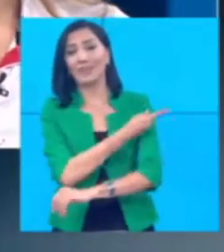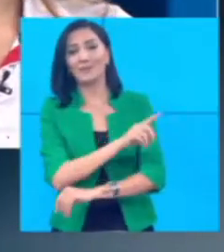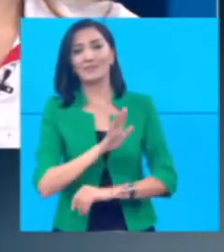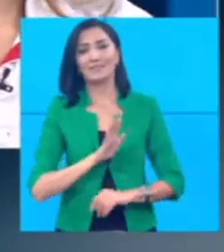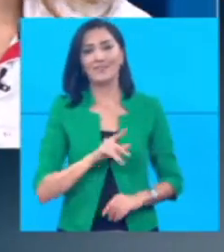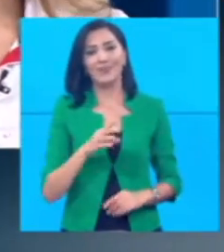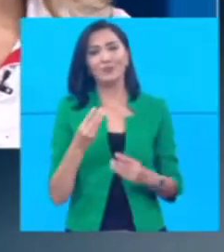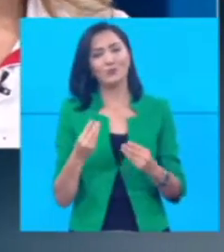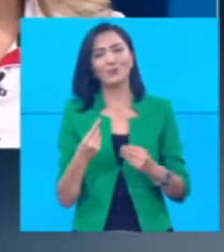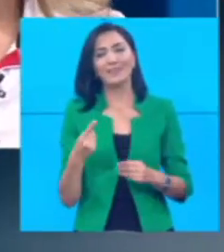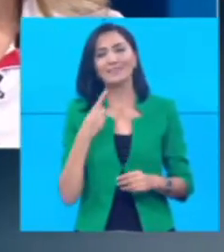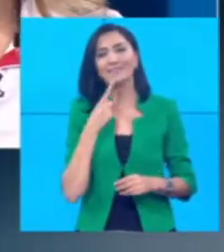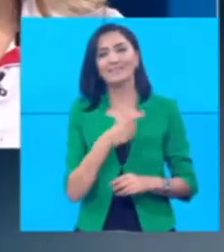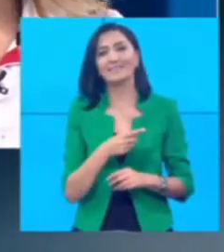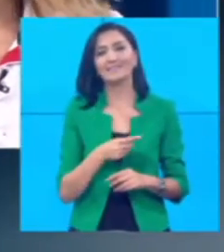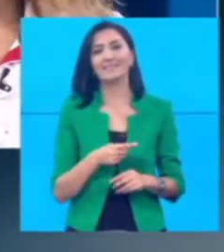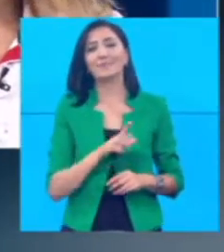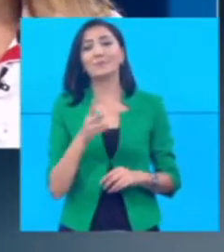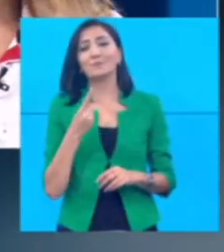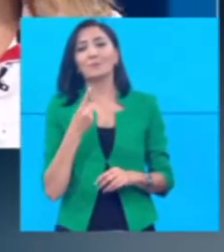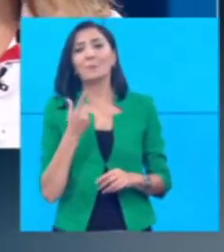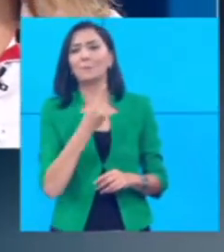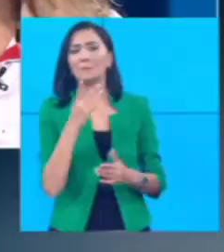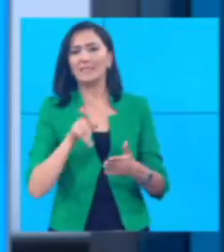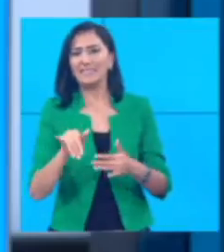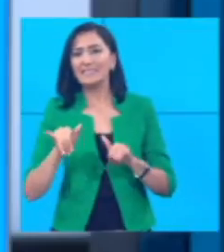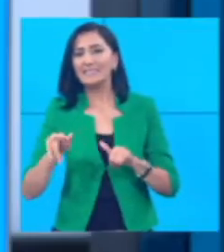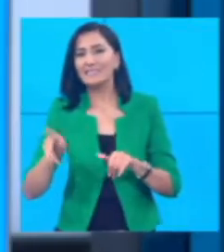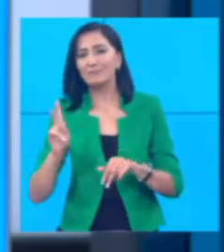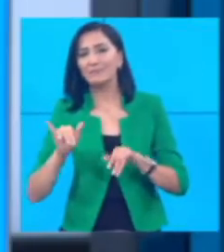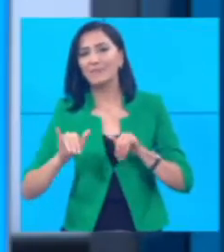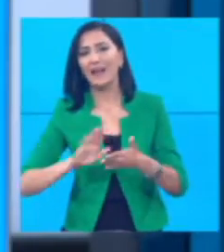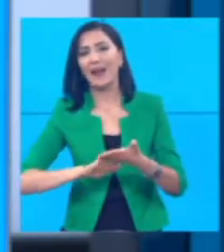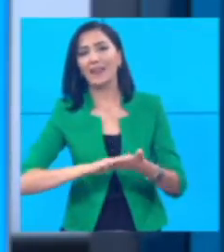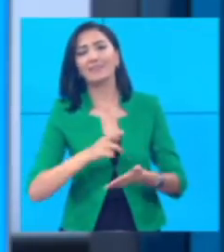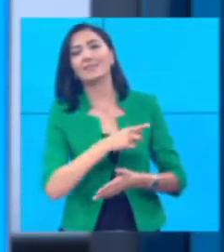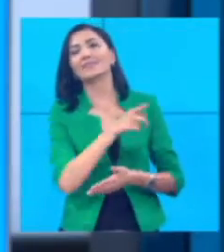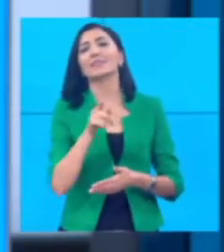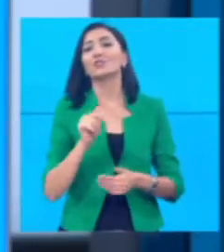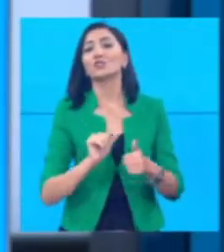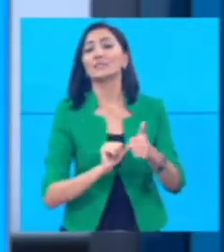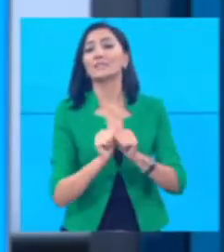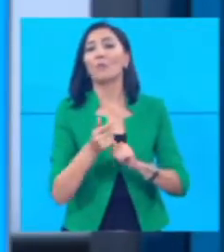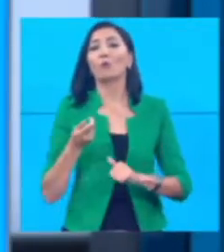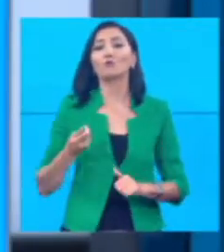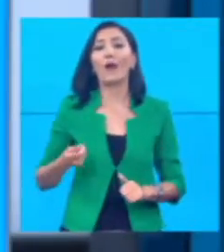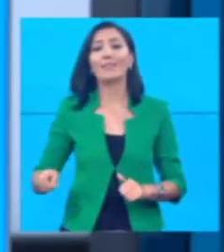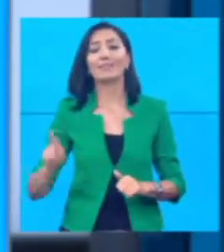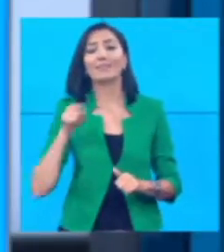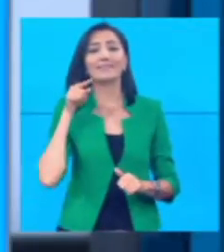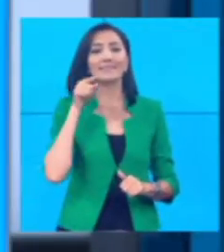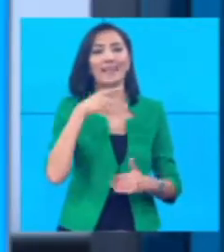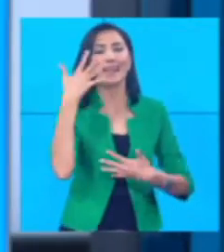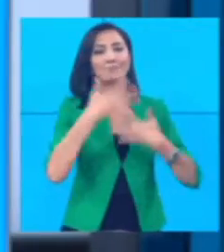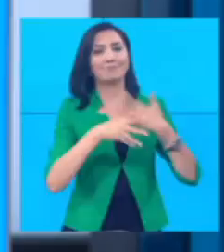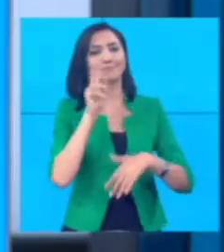temsil ediyorum. Güzel duygular bunlar. Peki şu anda birçok arkadaşın engelli sporcu adayı seni